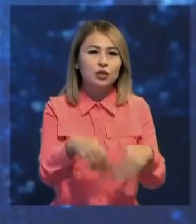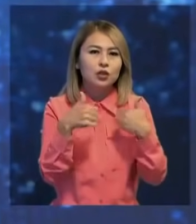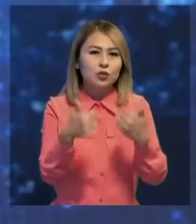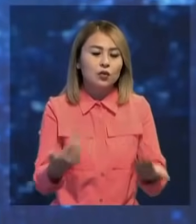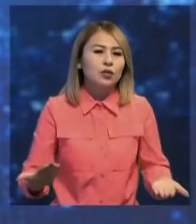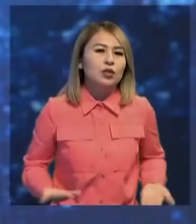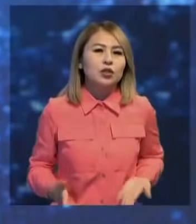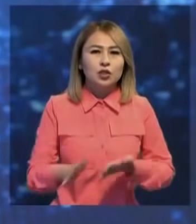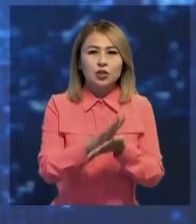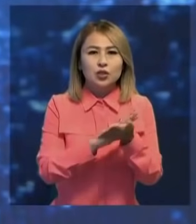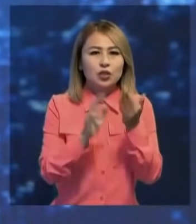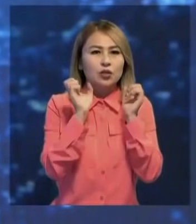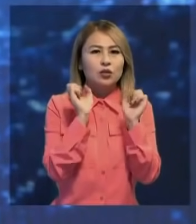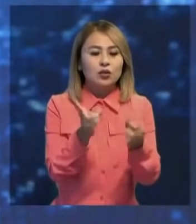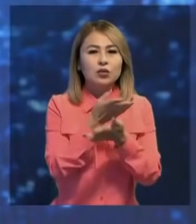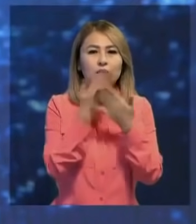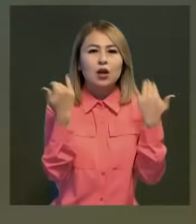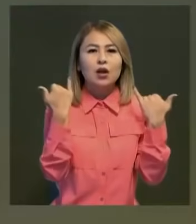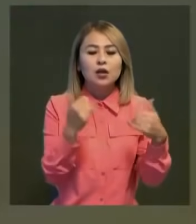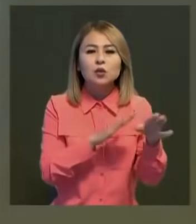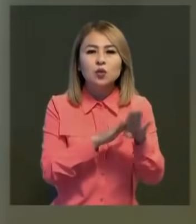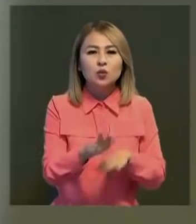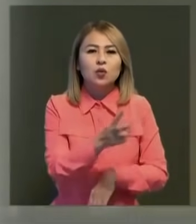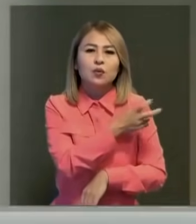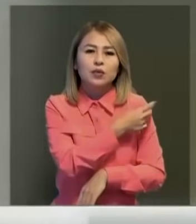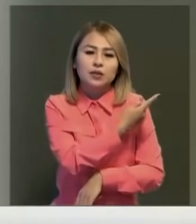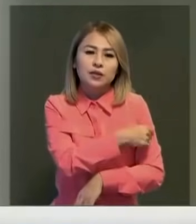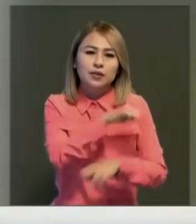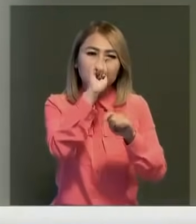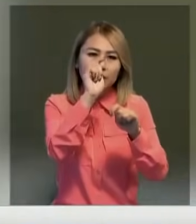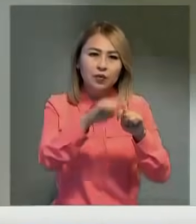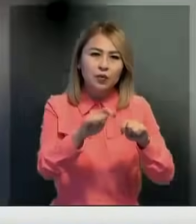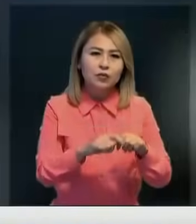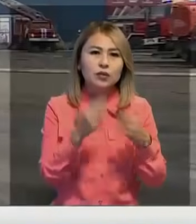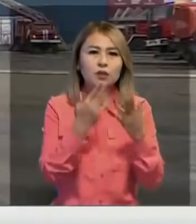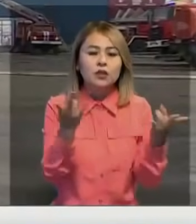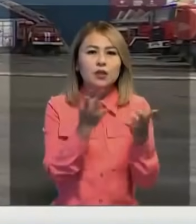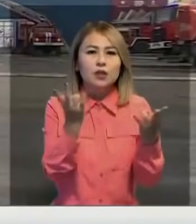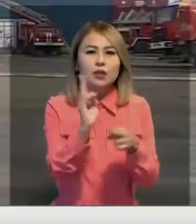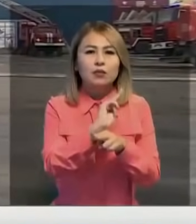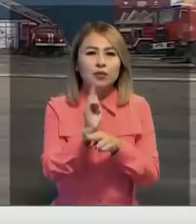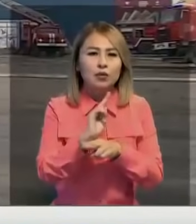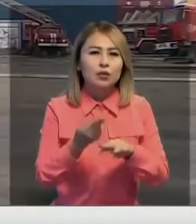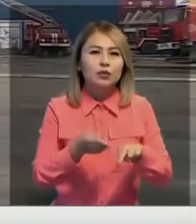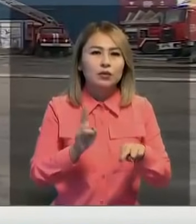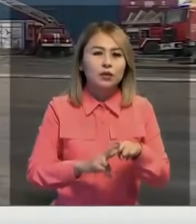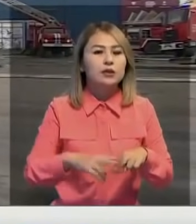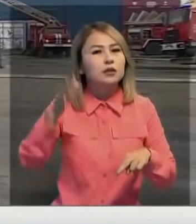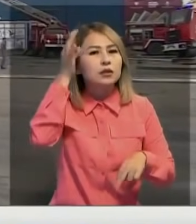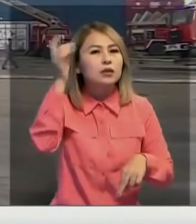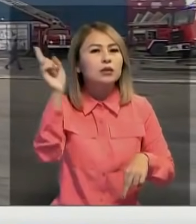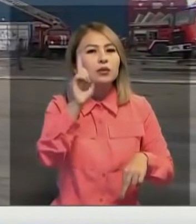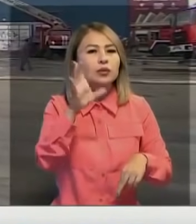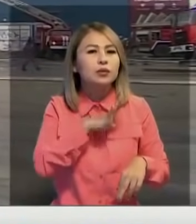жағдайы жақсы, өміріне еш қауіп төніп тұрған жоқ дейді. Қазір болы толық медициналық тексерістен өтіп, тиісті ем-дом қабылдап